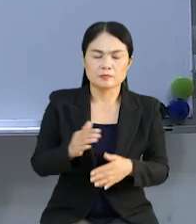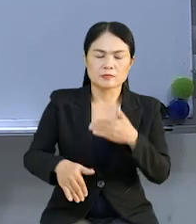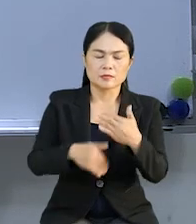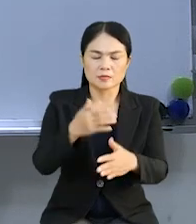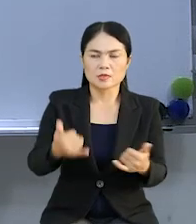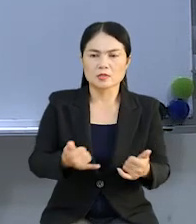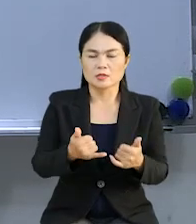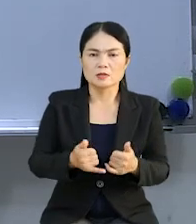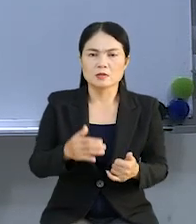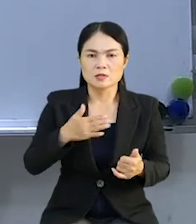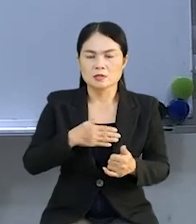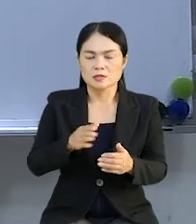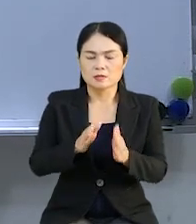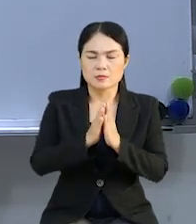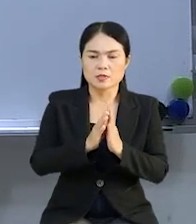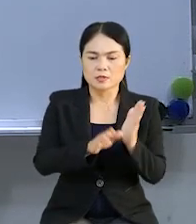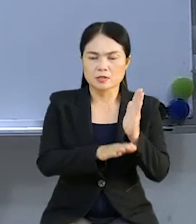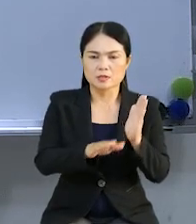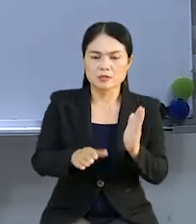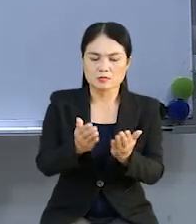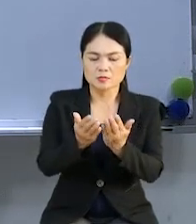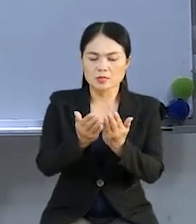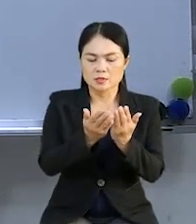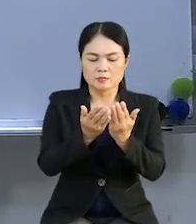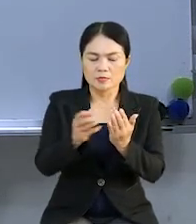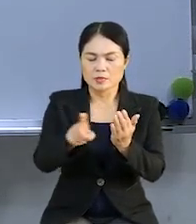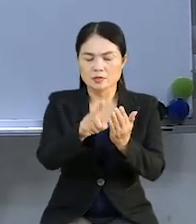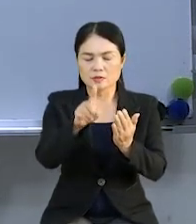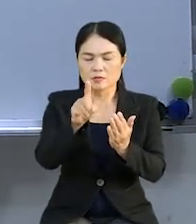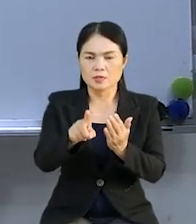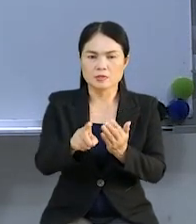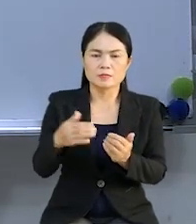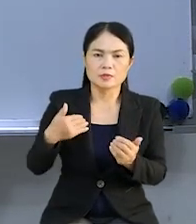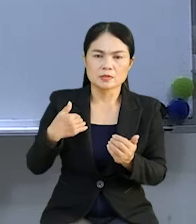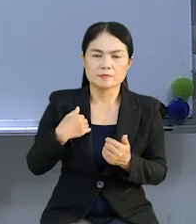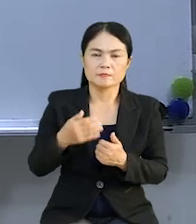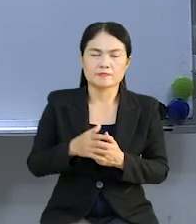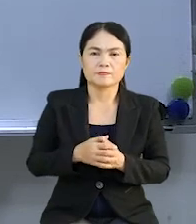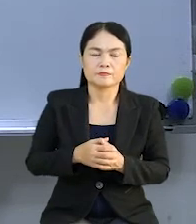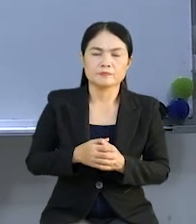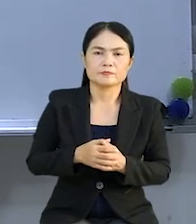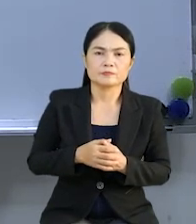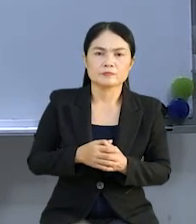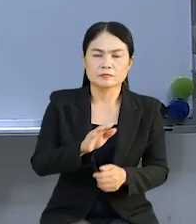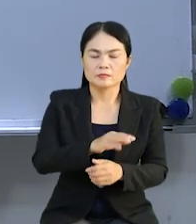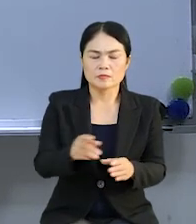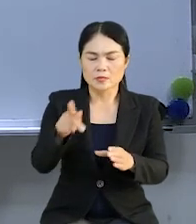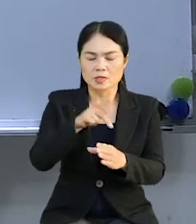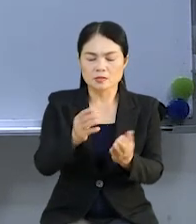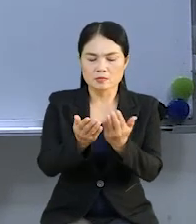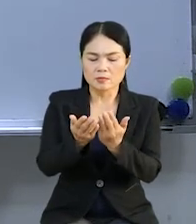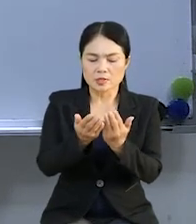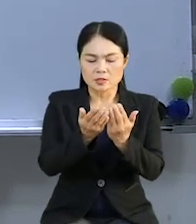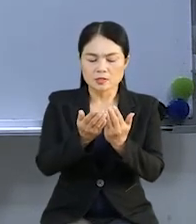ទៅនេះលោកគ្រូសូមឲ្យកូនណាអានសំណួរលោកគ្រូមានសំណួរឲ្យកូនណាកូនចូលរួមអានសំណួ